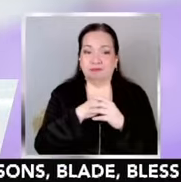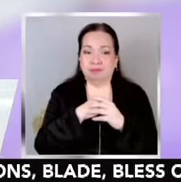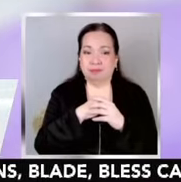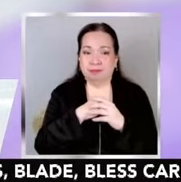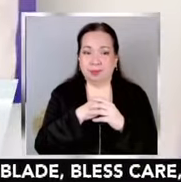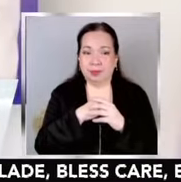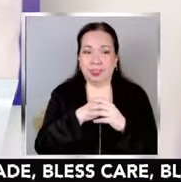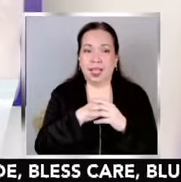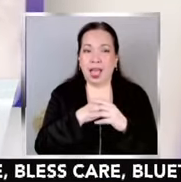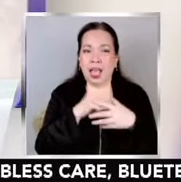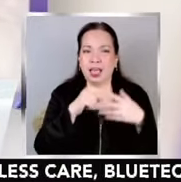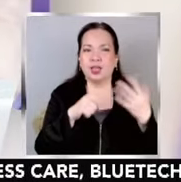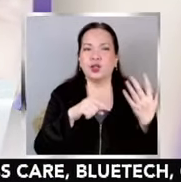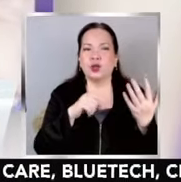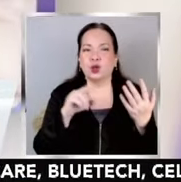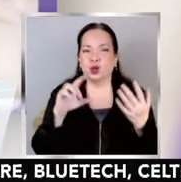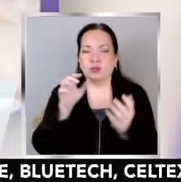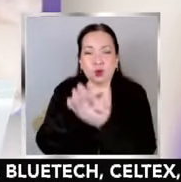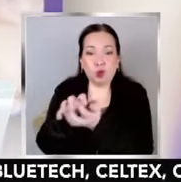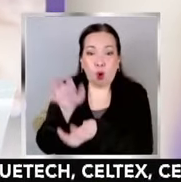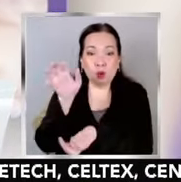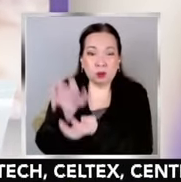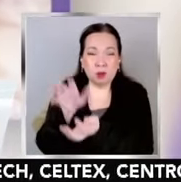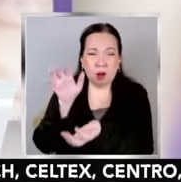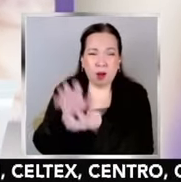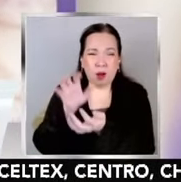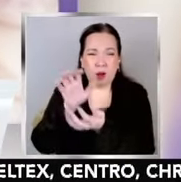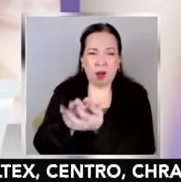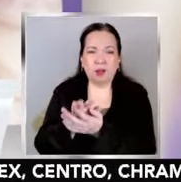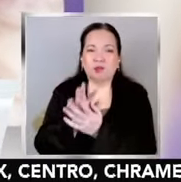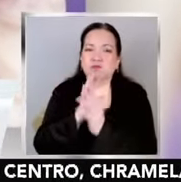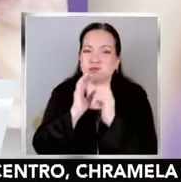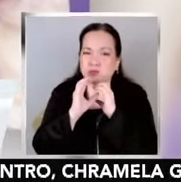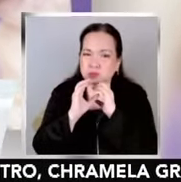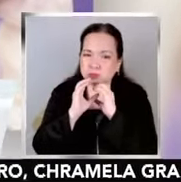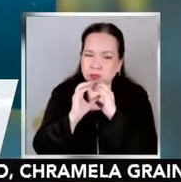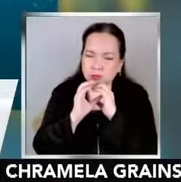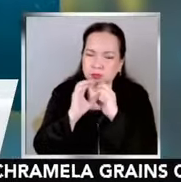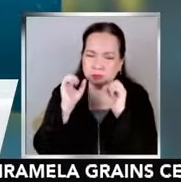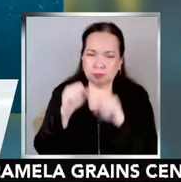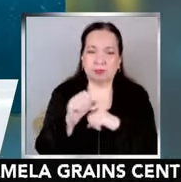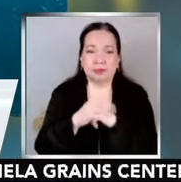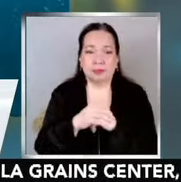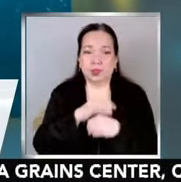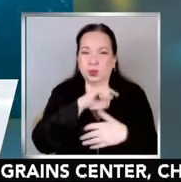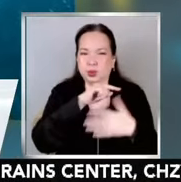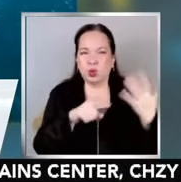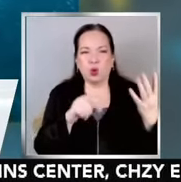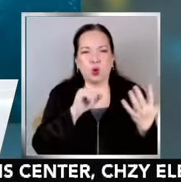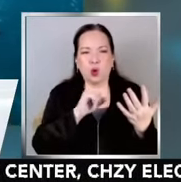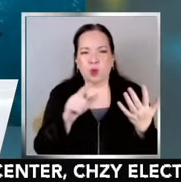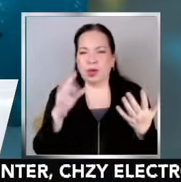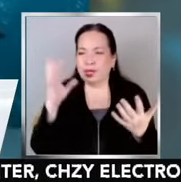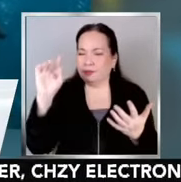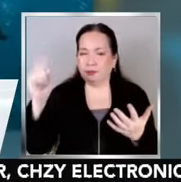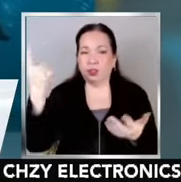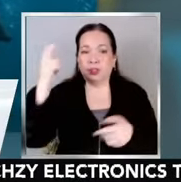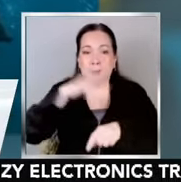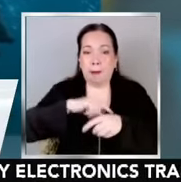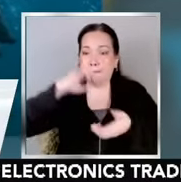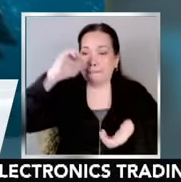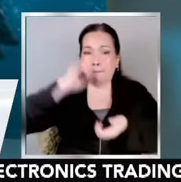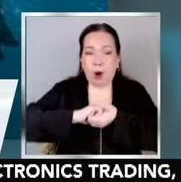at Lolong o Crocodile Whisperer. Ito ang kauna-unahang partnership ng GMA Network sa